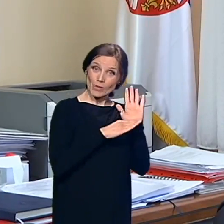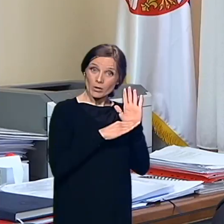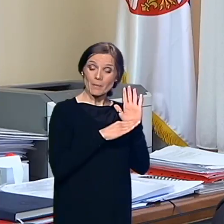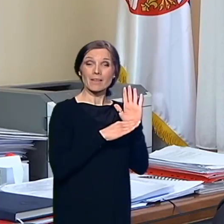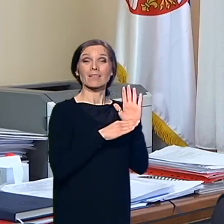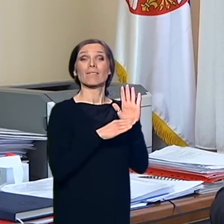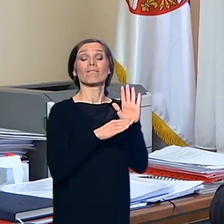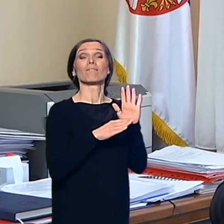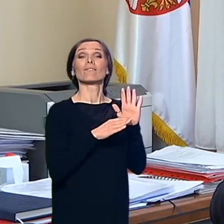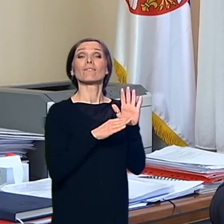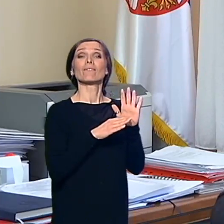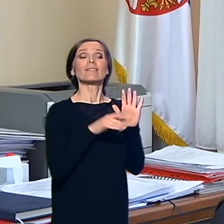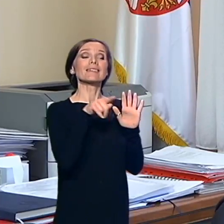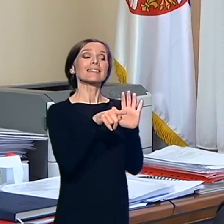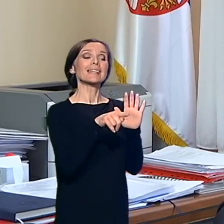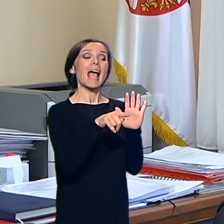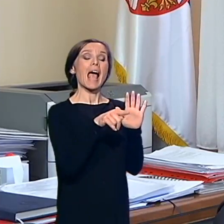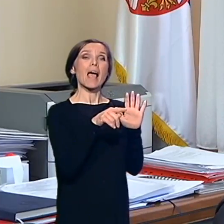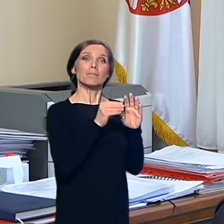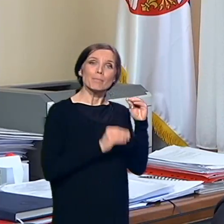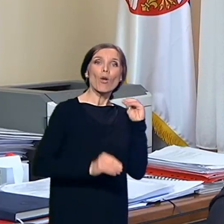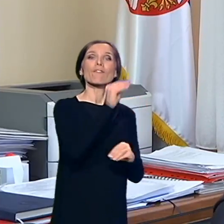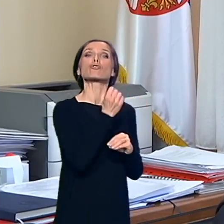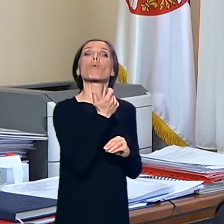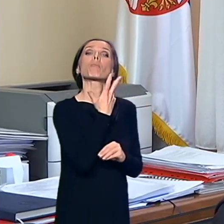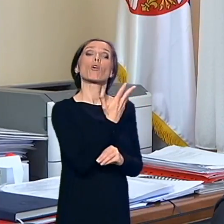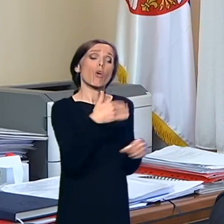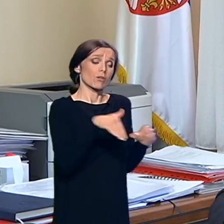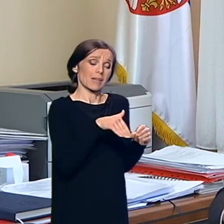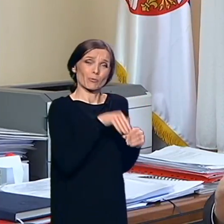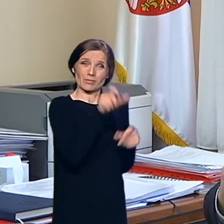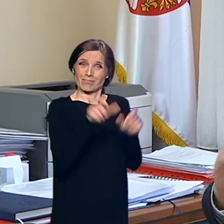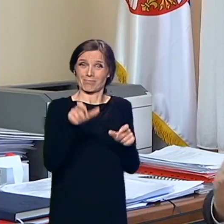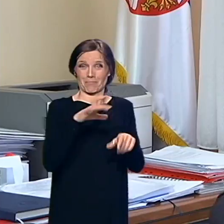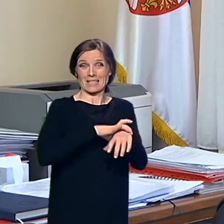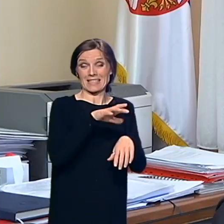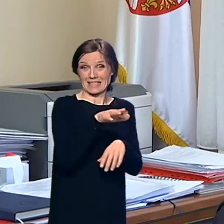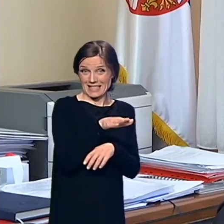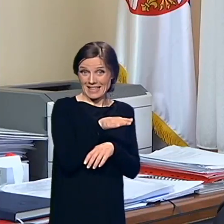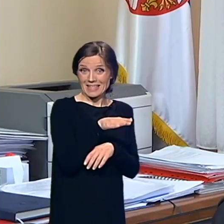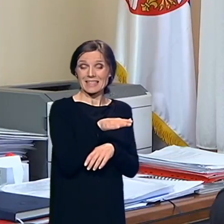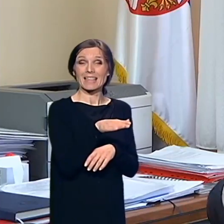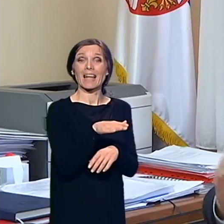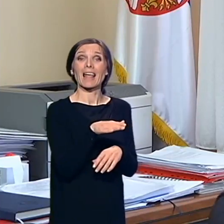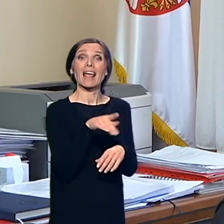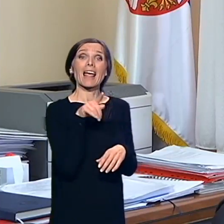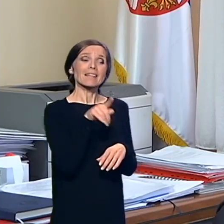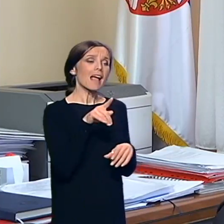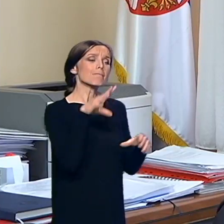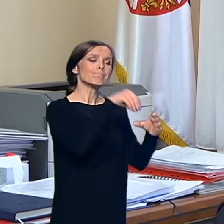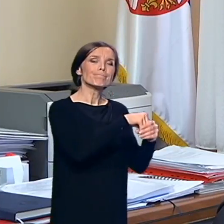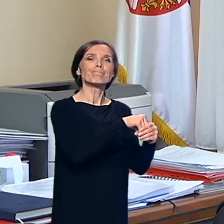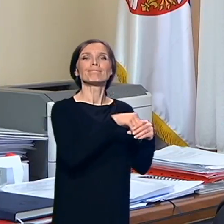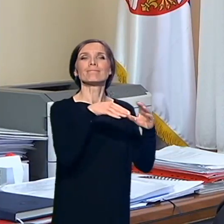podignemo broj zaposlenih medicinskih sestara koji će biti vezan za